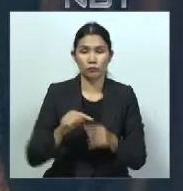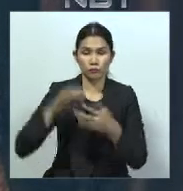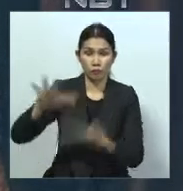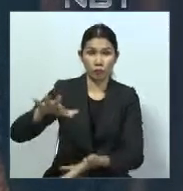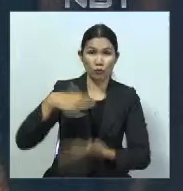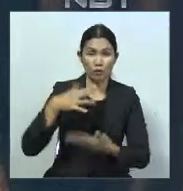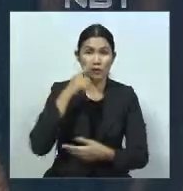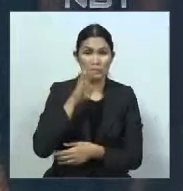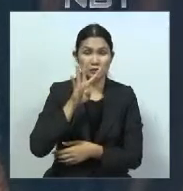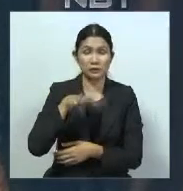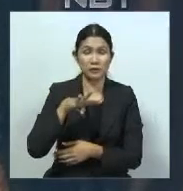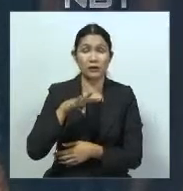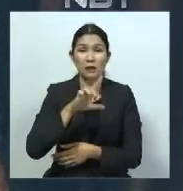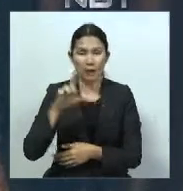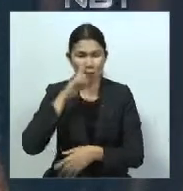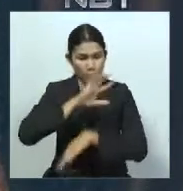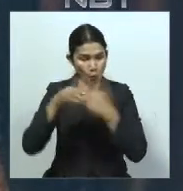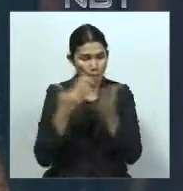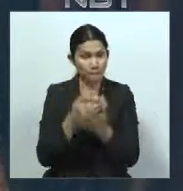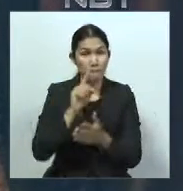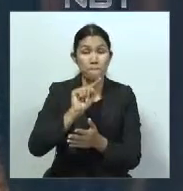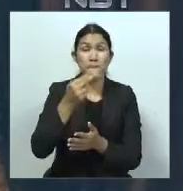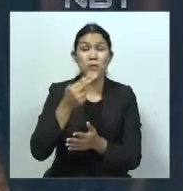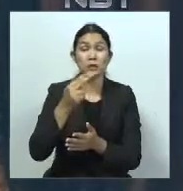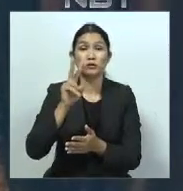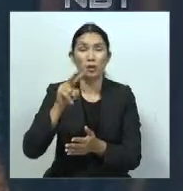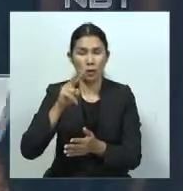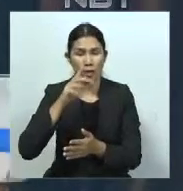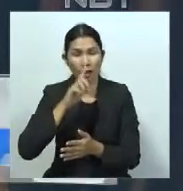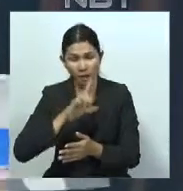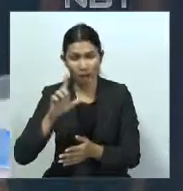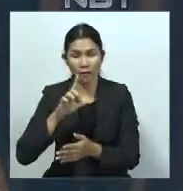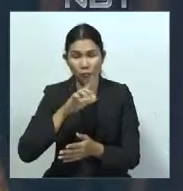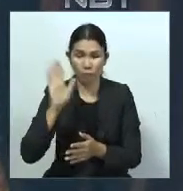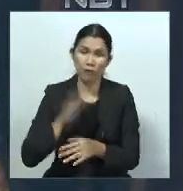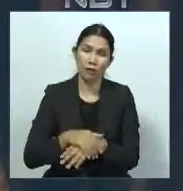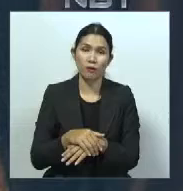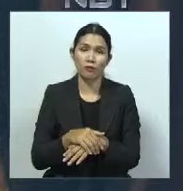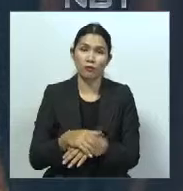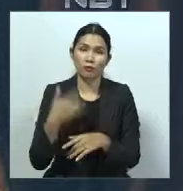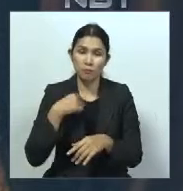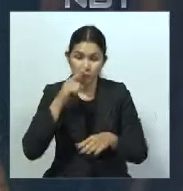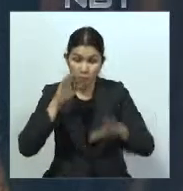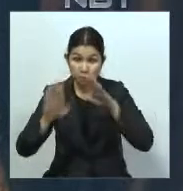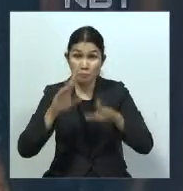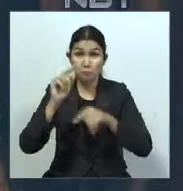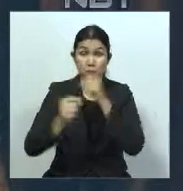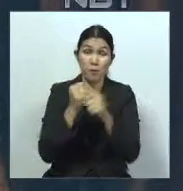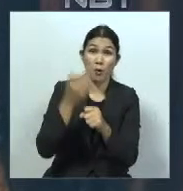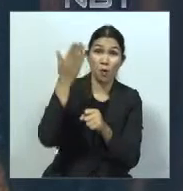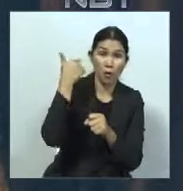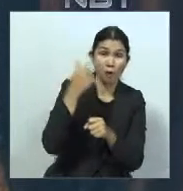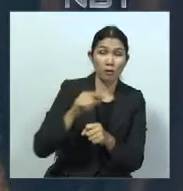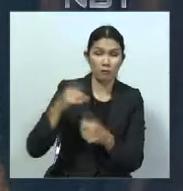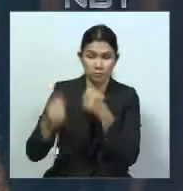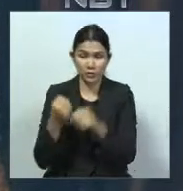มาณ 4,000 กว่าล้านรวมๆแล้วก็ 12,000 กว่าเนี่ยนะคะเราก็ตั้งซึ่งพอเราไปเปรียบเทียบกับปีก่อนหน้าเนี่ยนะคะ 12,000 ก